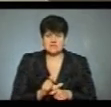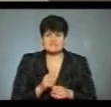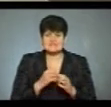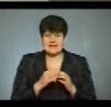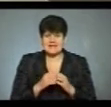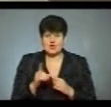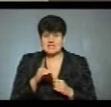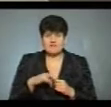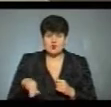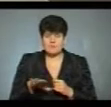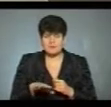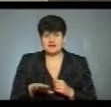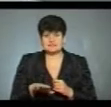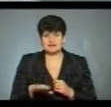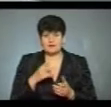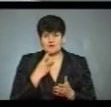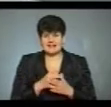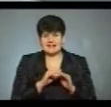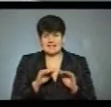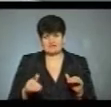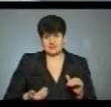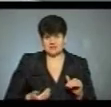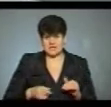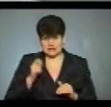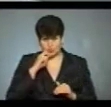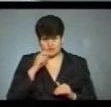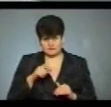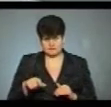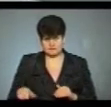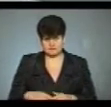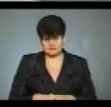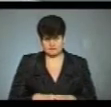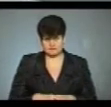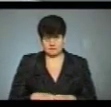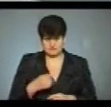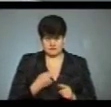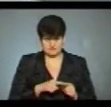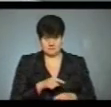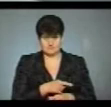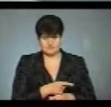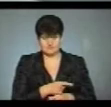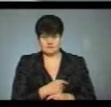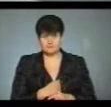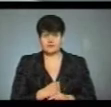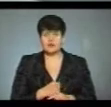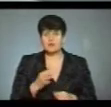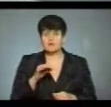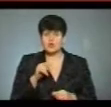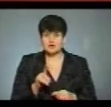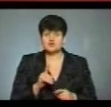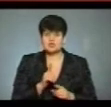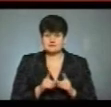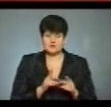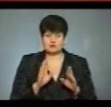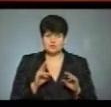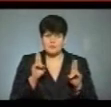середньоєвропейський показник рівня життя для українських громадян. Такими засобами. Тобто, про те, що змінені будуть